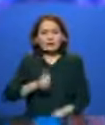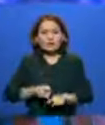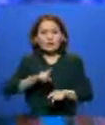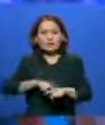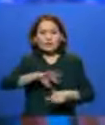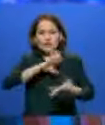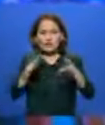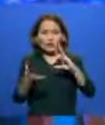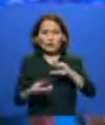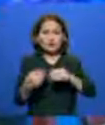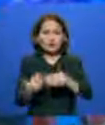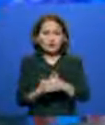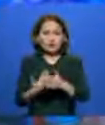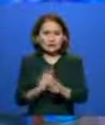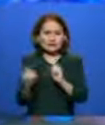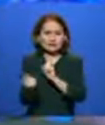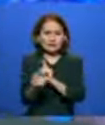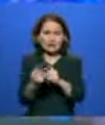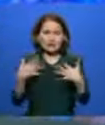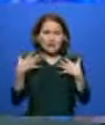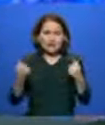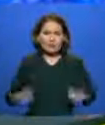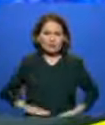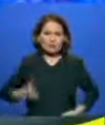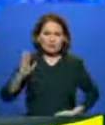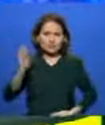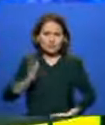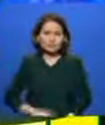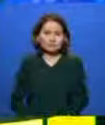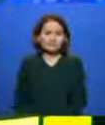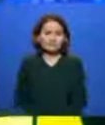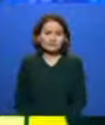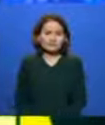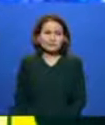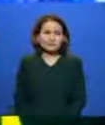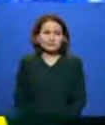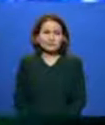жаңалықтарымызды хабар арнасының сайтынан да таба аласыздар. Эфирде сағат 20:00-де қайта жүздескенше.